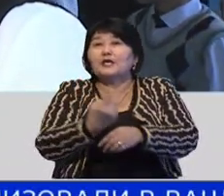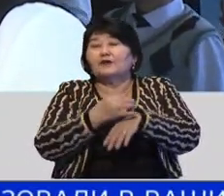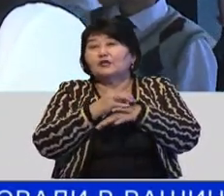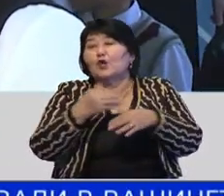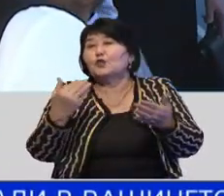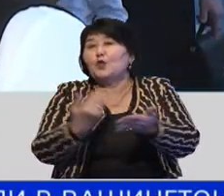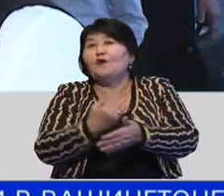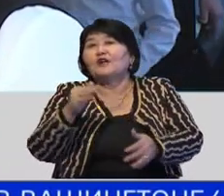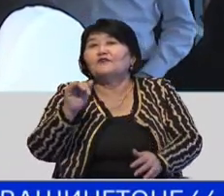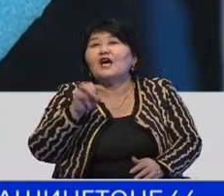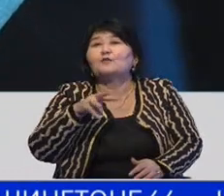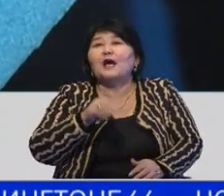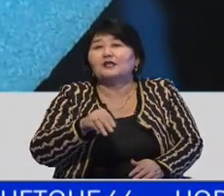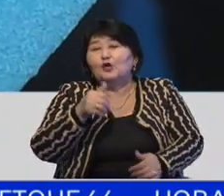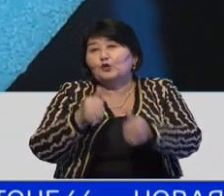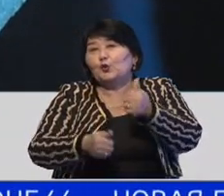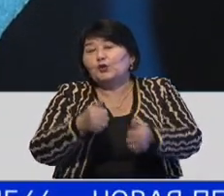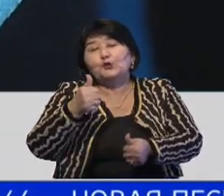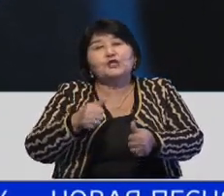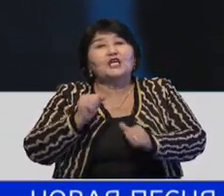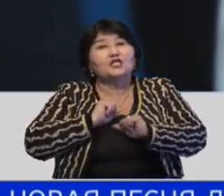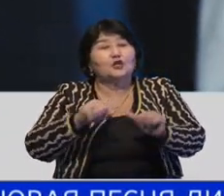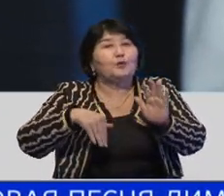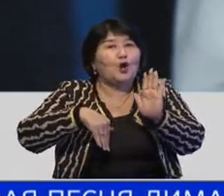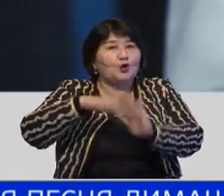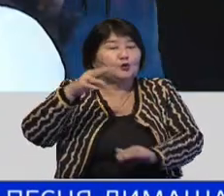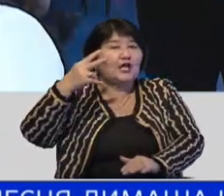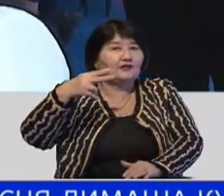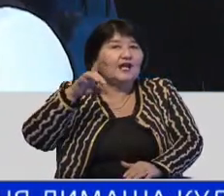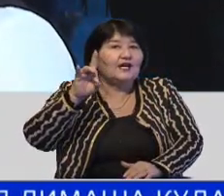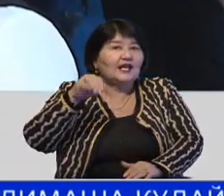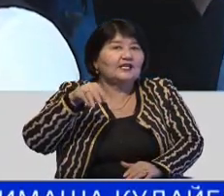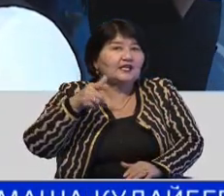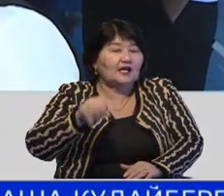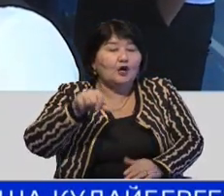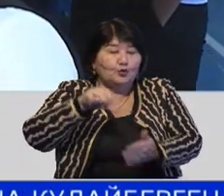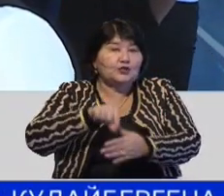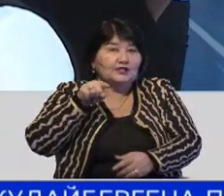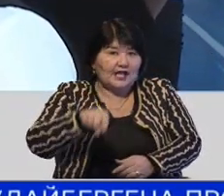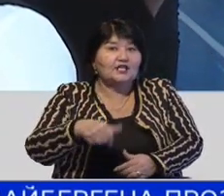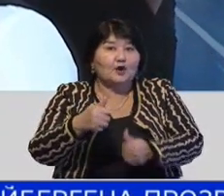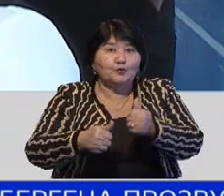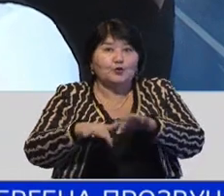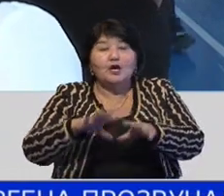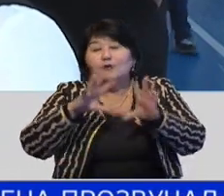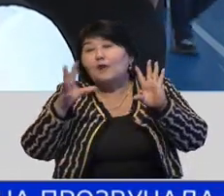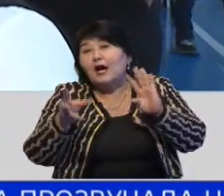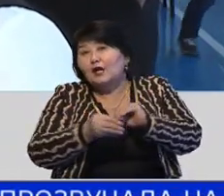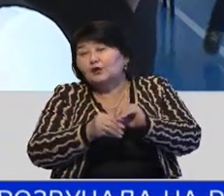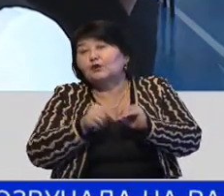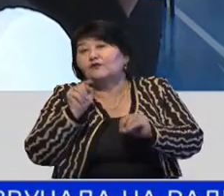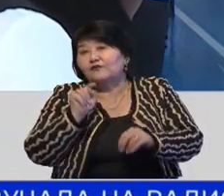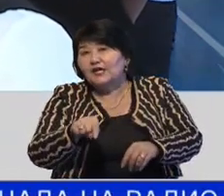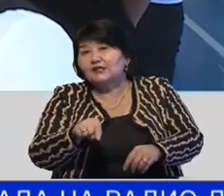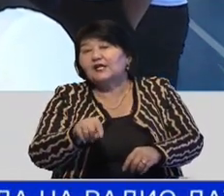формат. Турнира, турнир чемпионов. Лучшая двадцатка рейтинга участвует на этом турнире. То есть по итогам этих